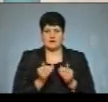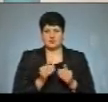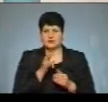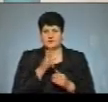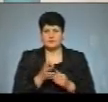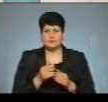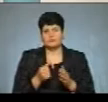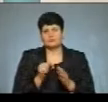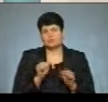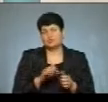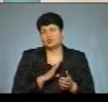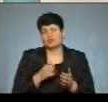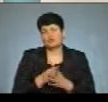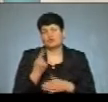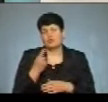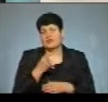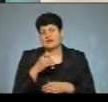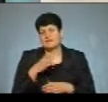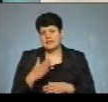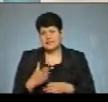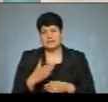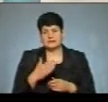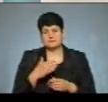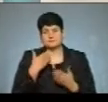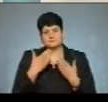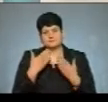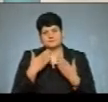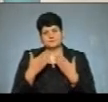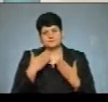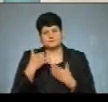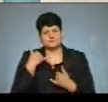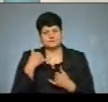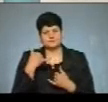триває до хвилини. До хвилини. Це вже сама обробка виклику. Тобто це поки